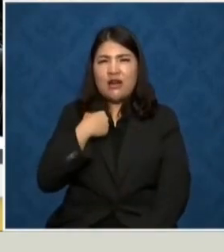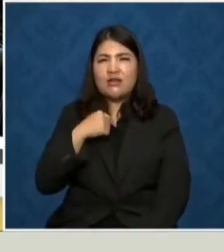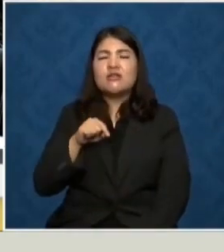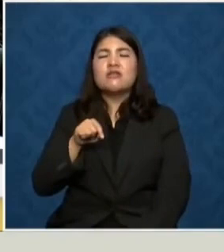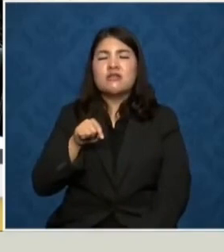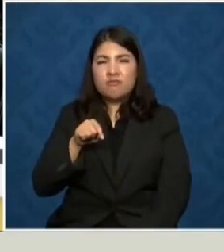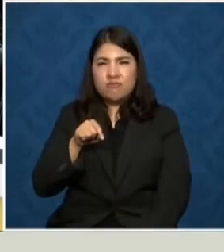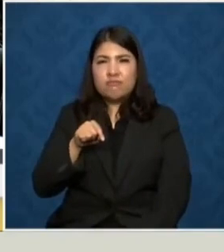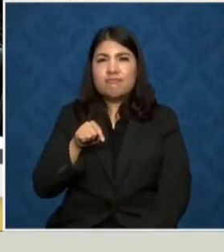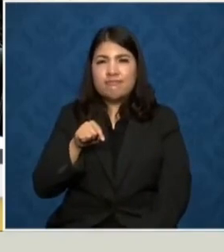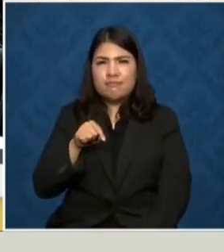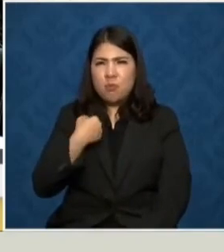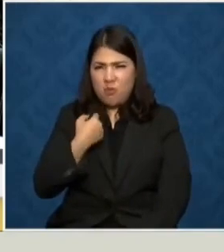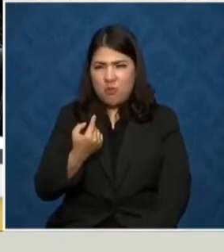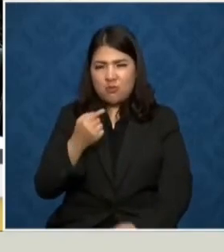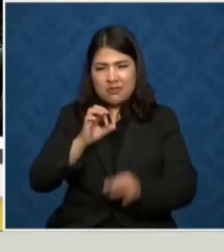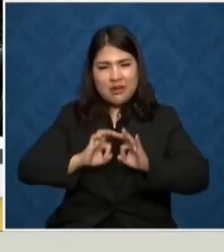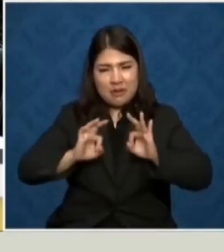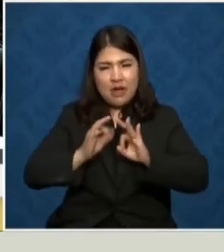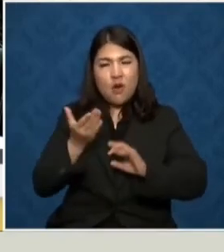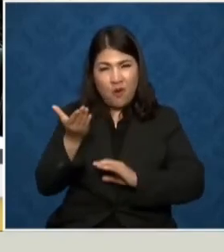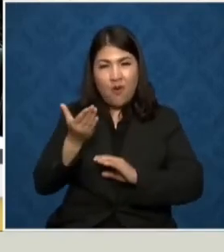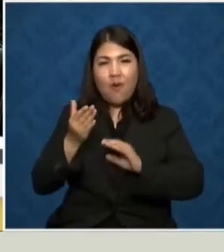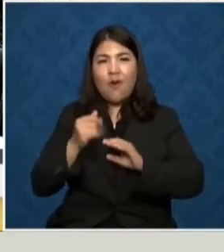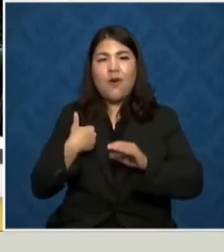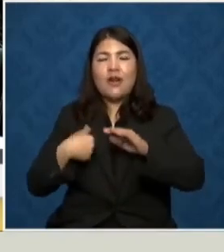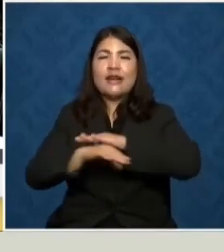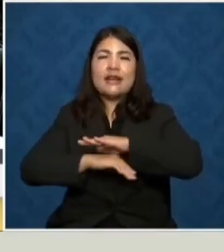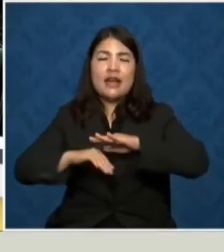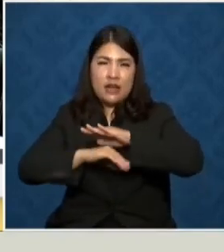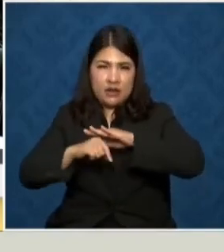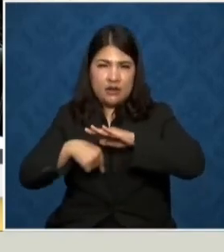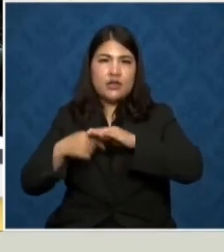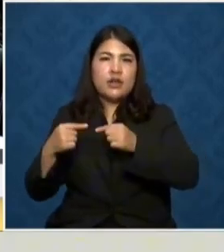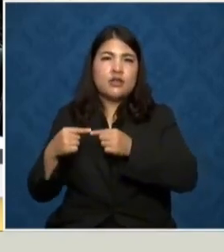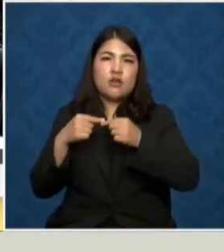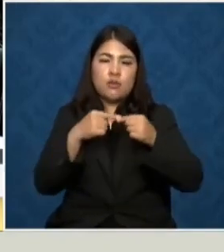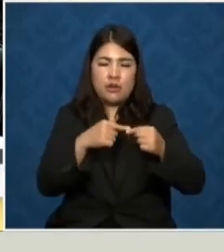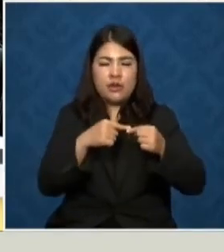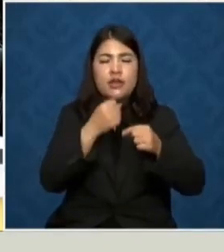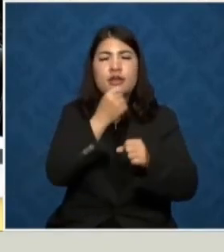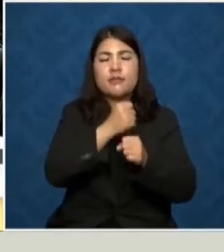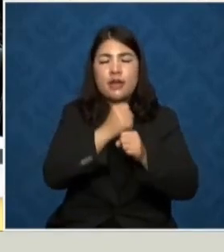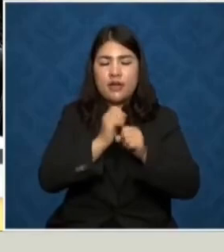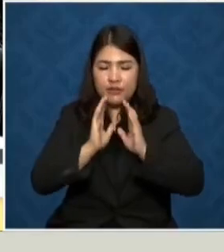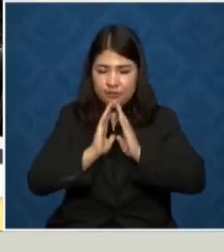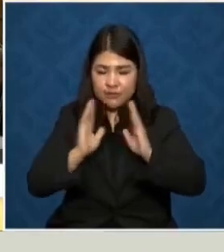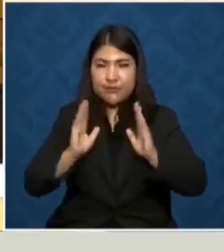าก็ขอหลักฐานมาบ้างเราจะได้ไปทำงานกันได้นะครับขอบคุณครับ